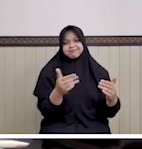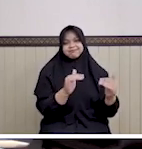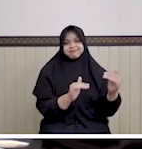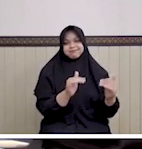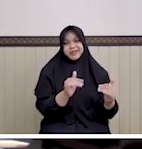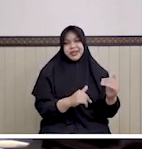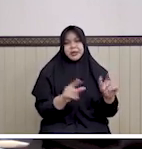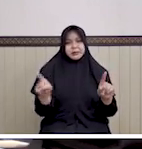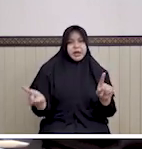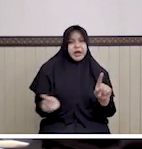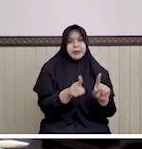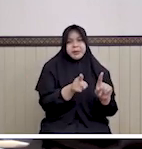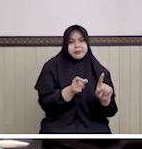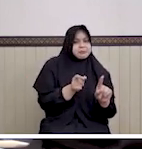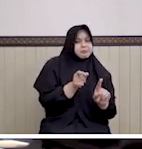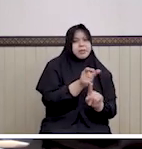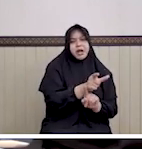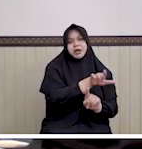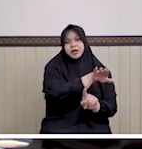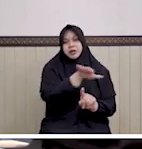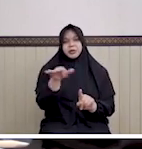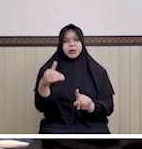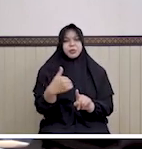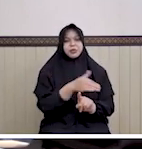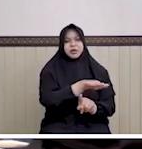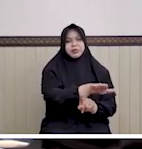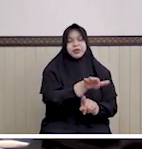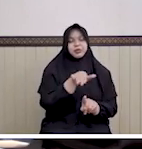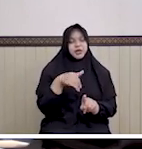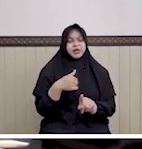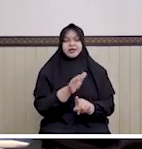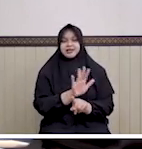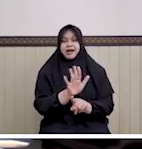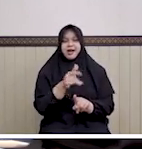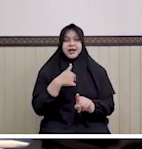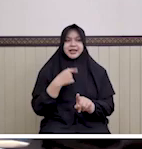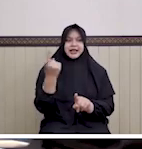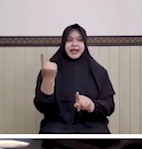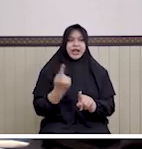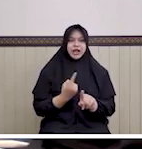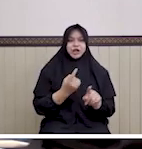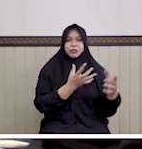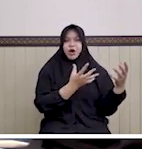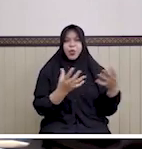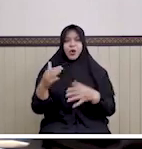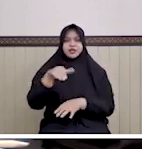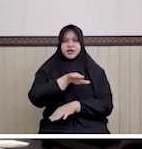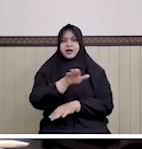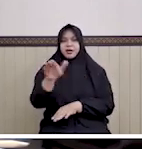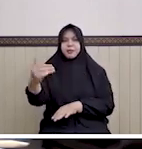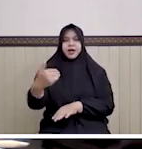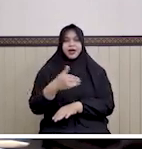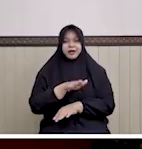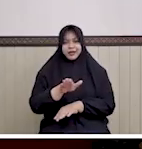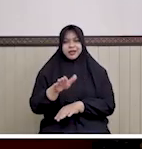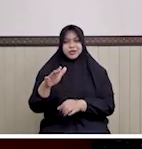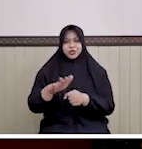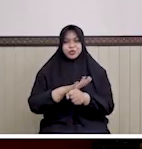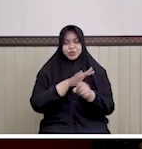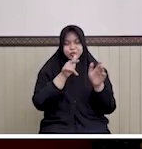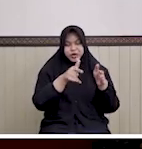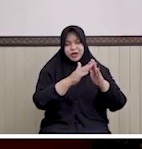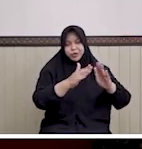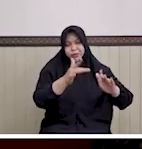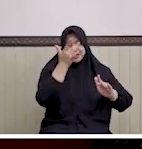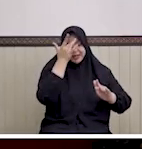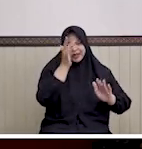pendamping tidak perlu Hai kesana-kemari kemudian juga kalian tidak perlu dibawa kesana-kemari cukup di rumah sakit tersebut